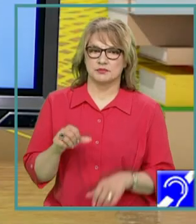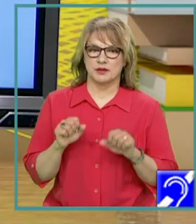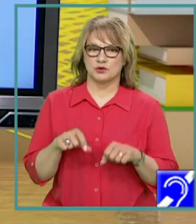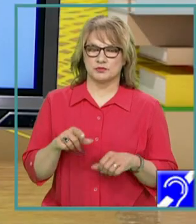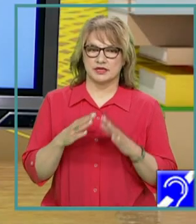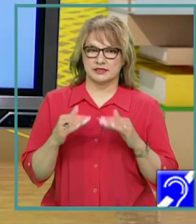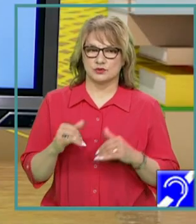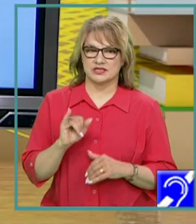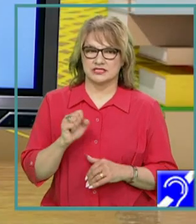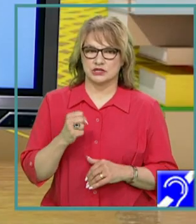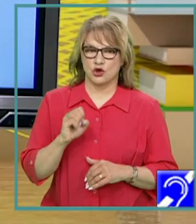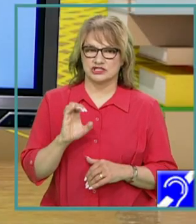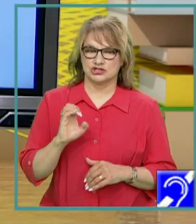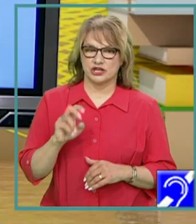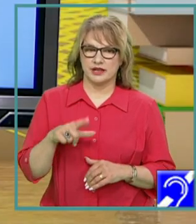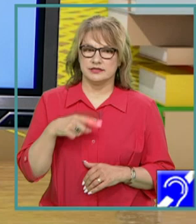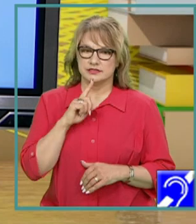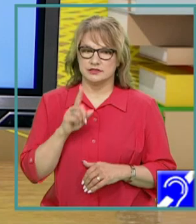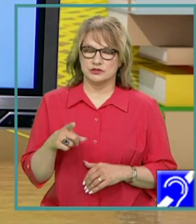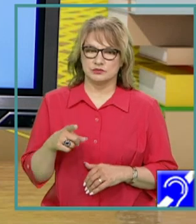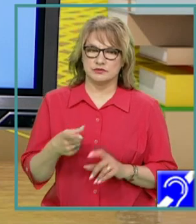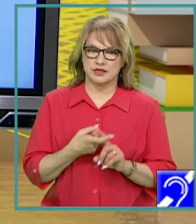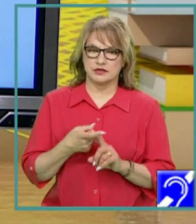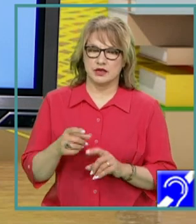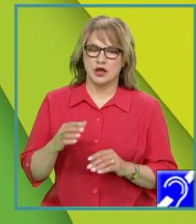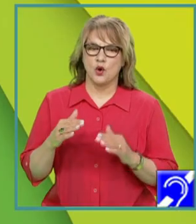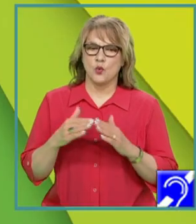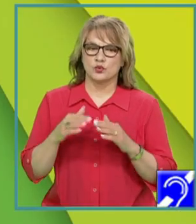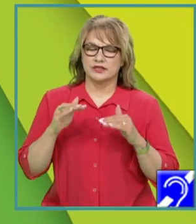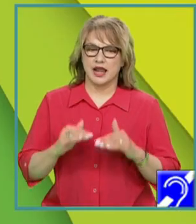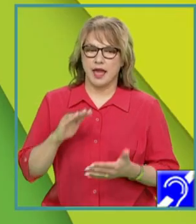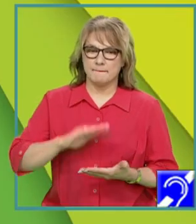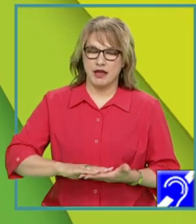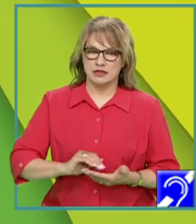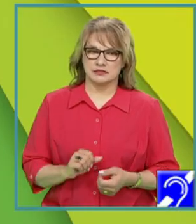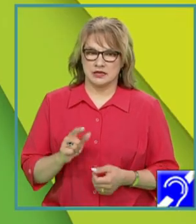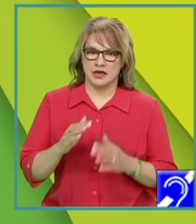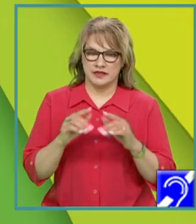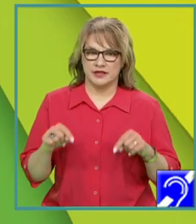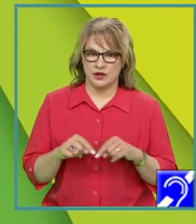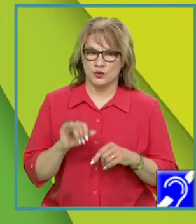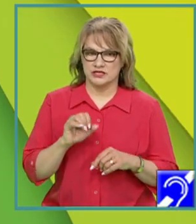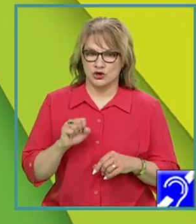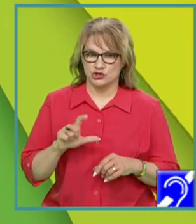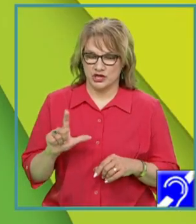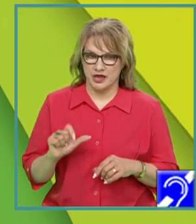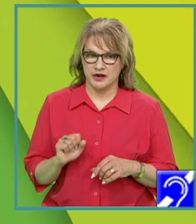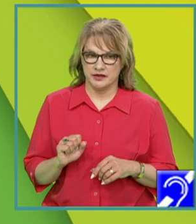a triunghiului isoscel se referă la unghiurile de la bază triunghiul isoscel